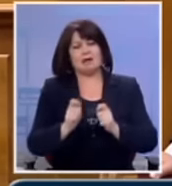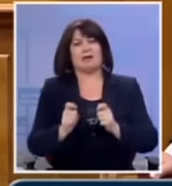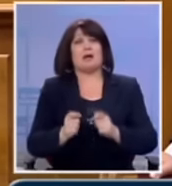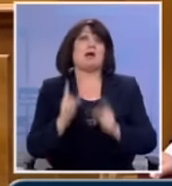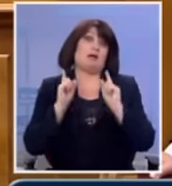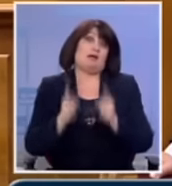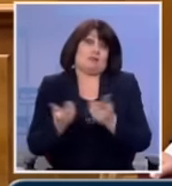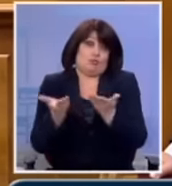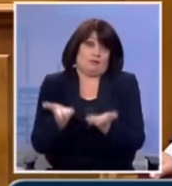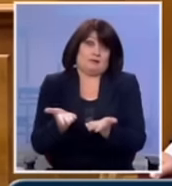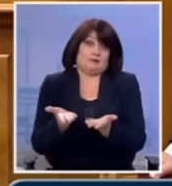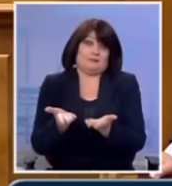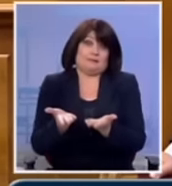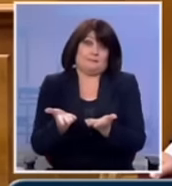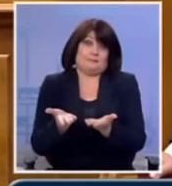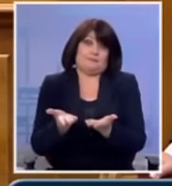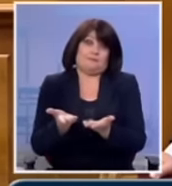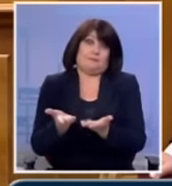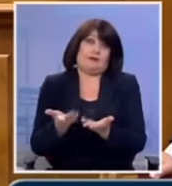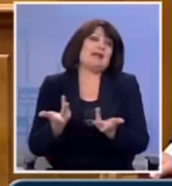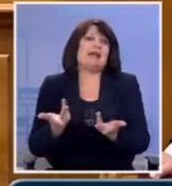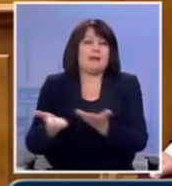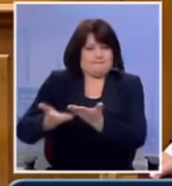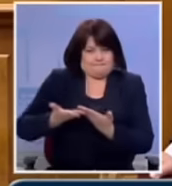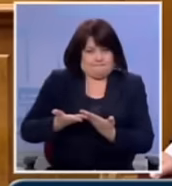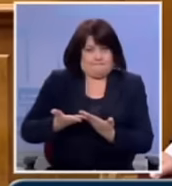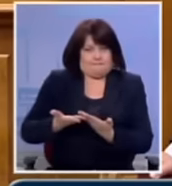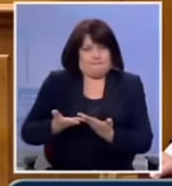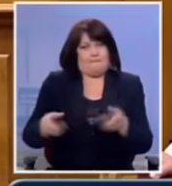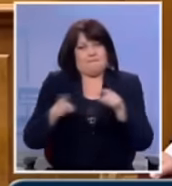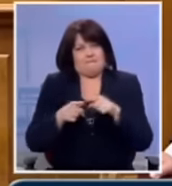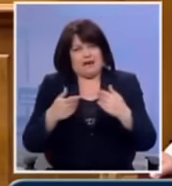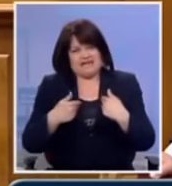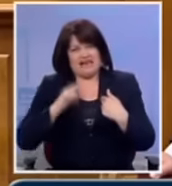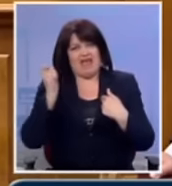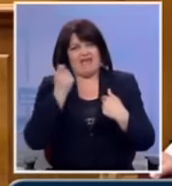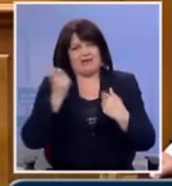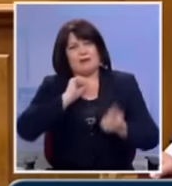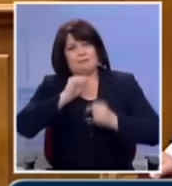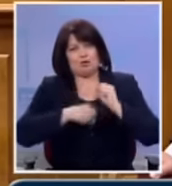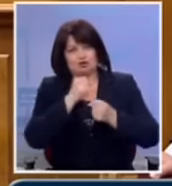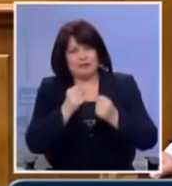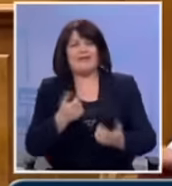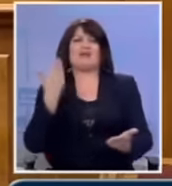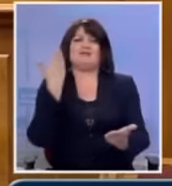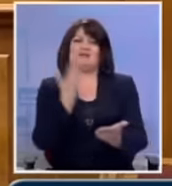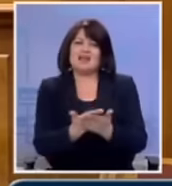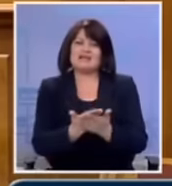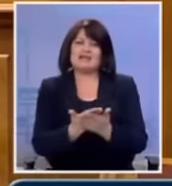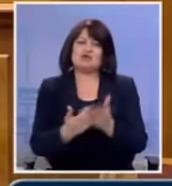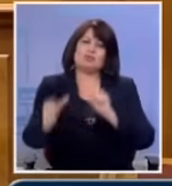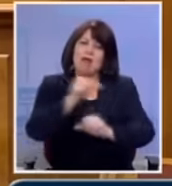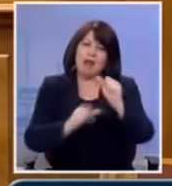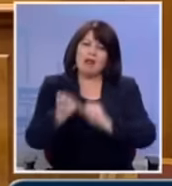Αποφασίστε όμως, θα συνταχθείτε μαζί μας σε αυτή την εθνική προσπάθεια απαιτώντας